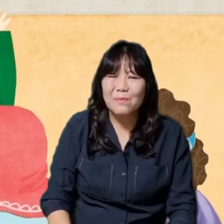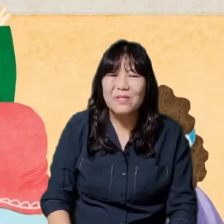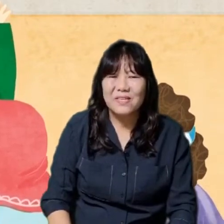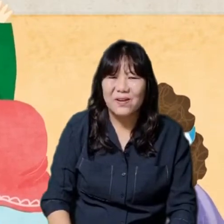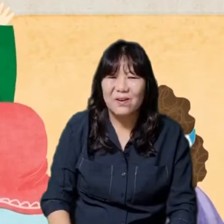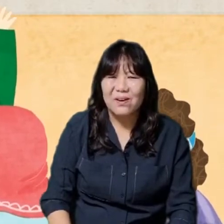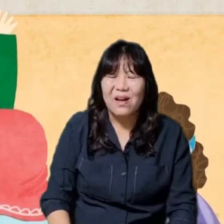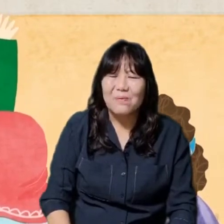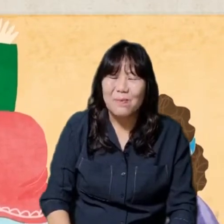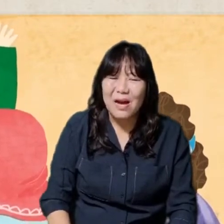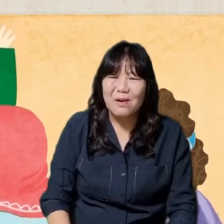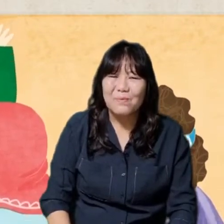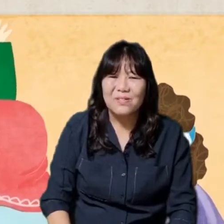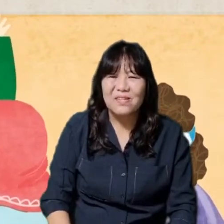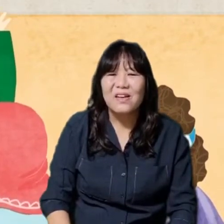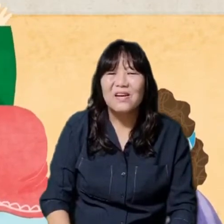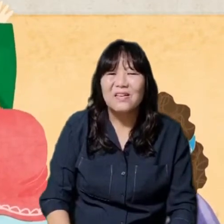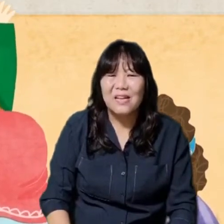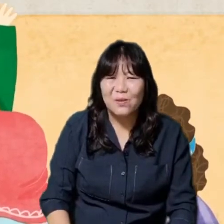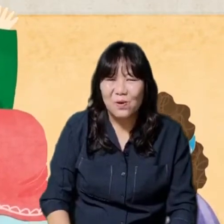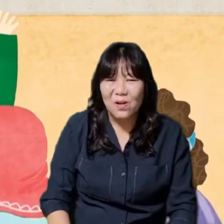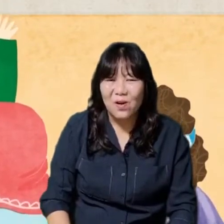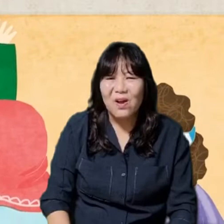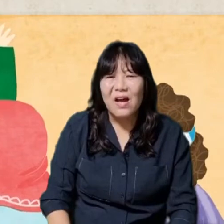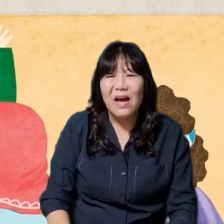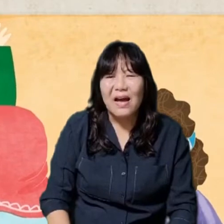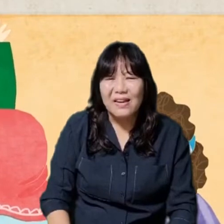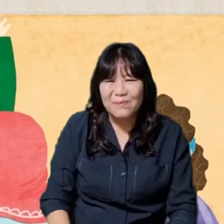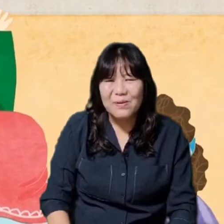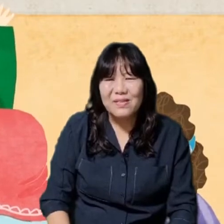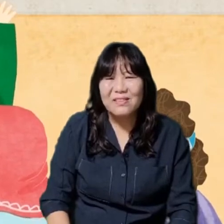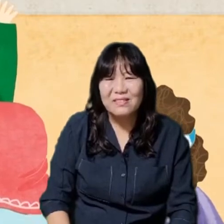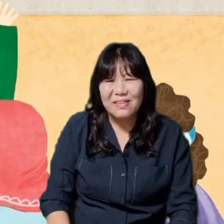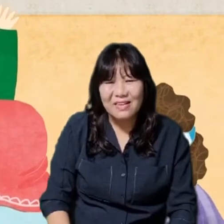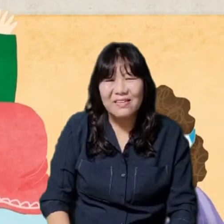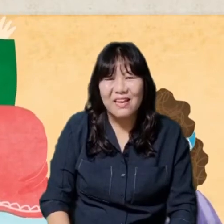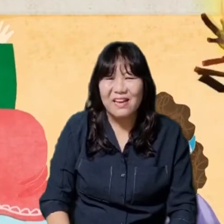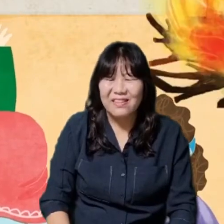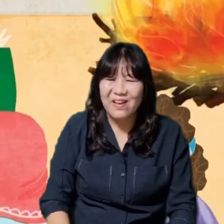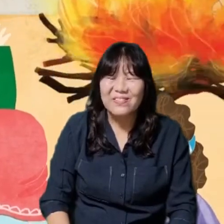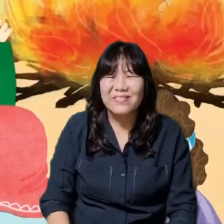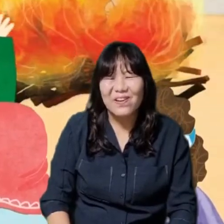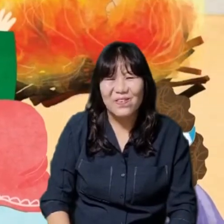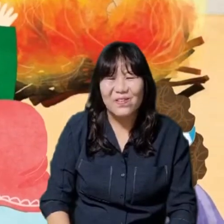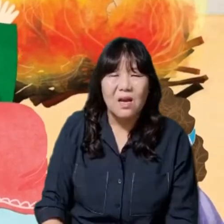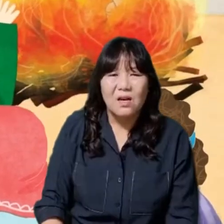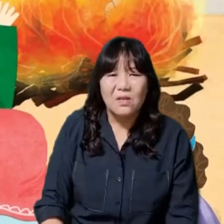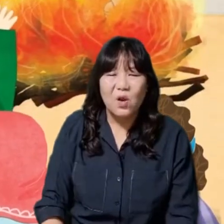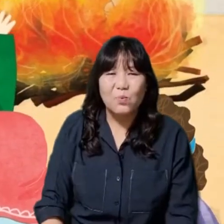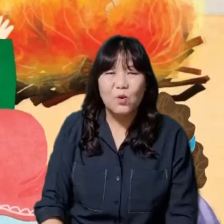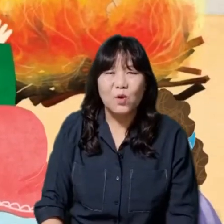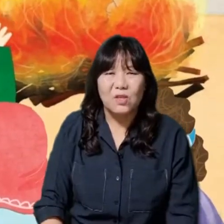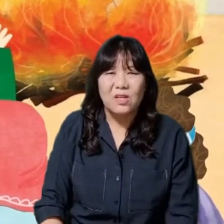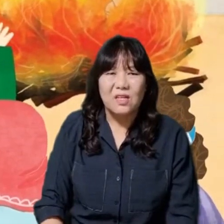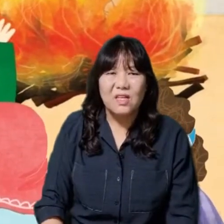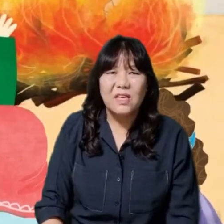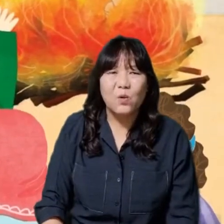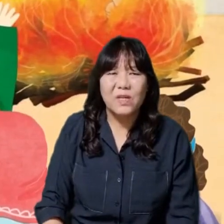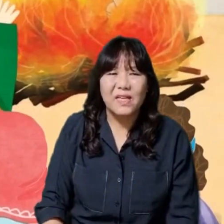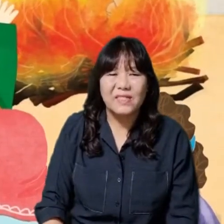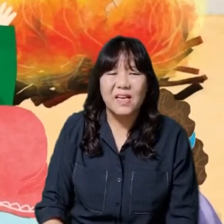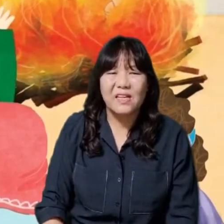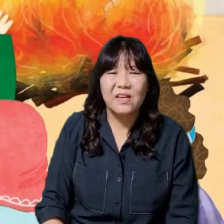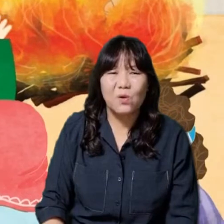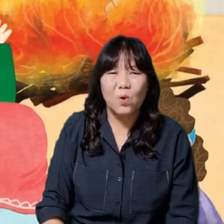하나님을 사모했어요. 마음을 되돌려 하나님을 따르게 되었어요. 여러분, 이제